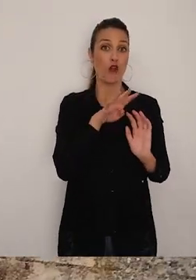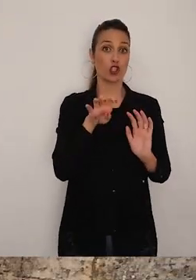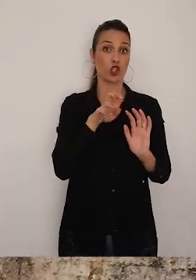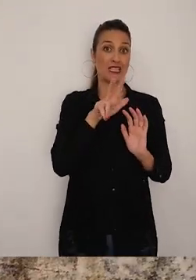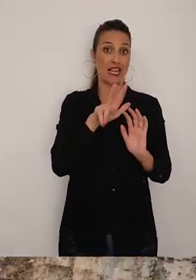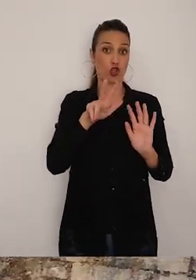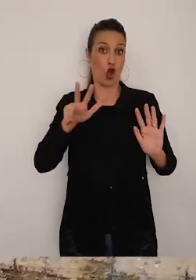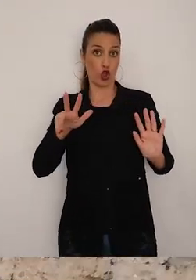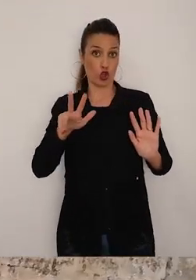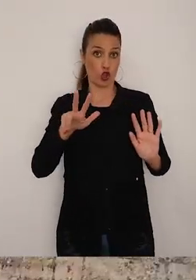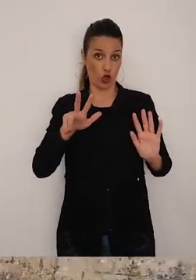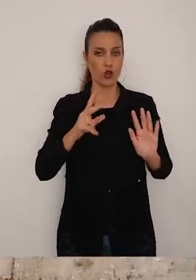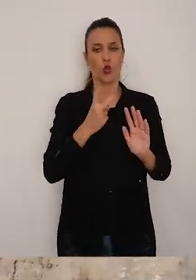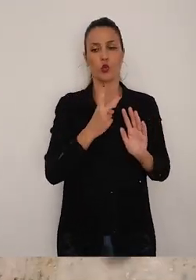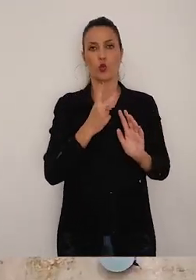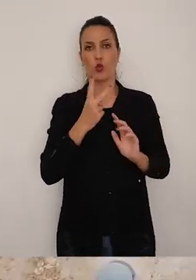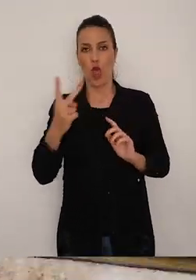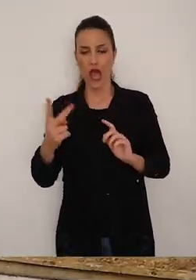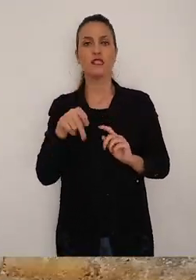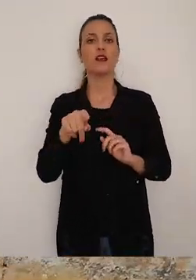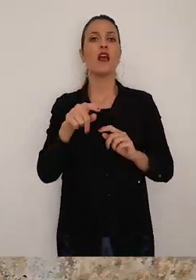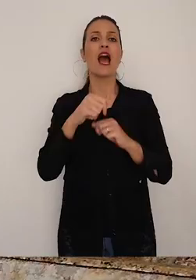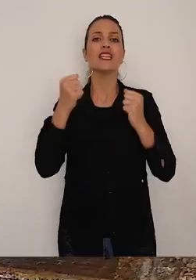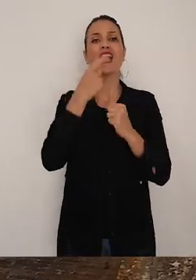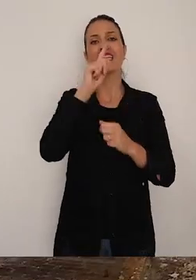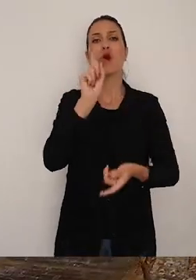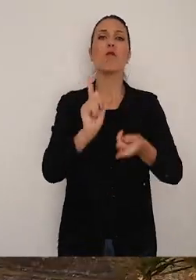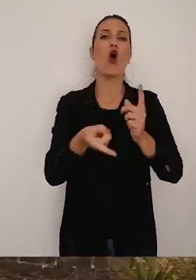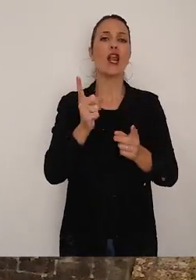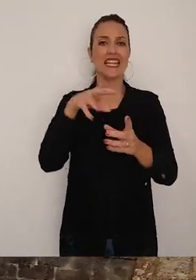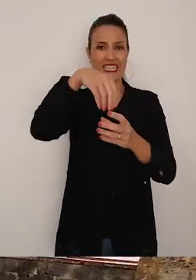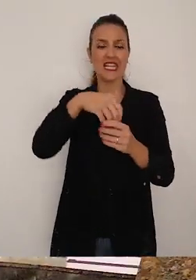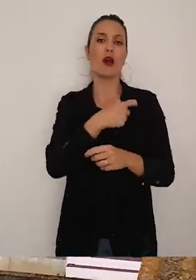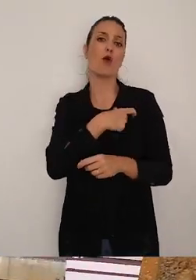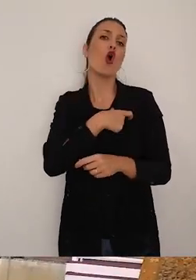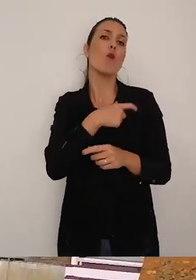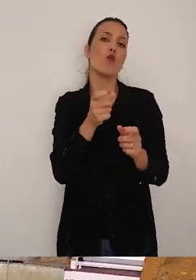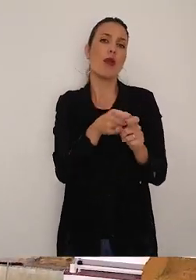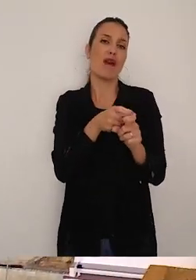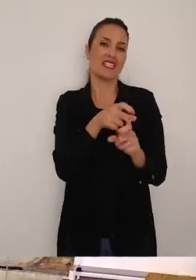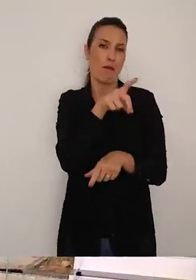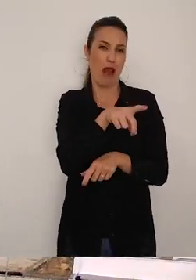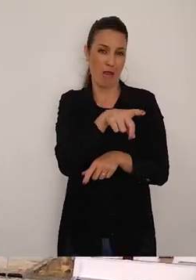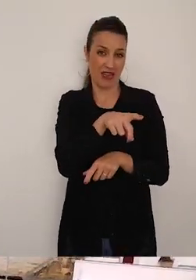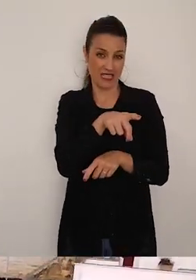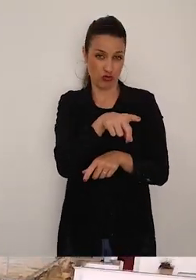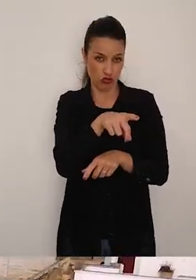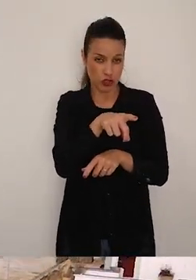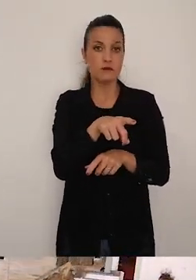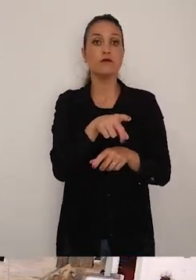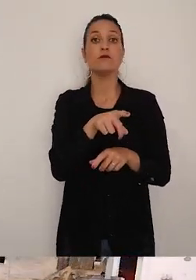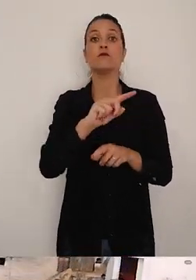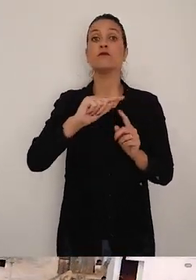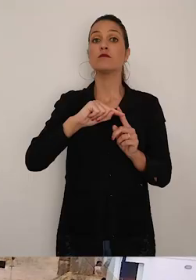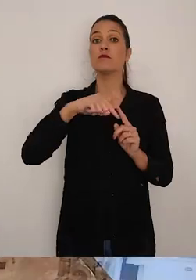dal 1938, il palazzo accolse le attività politico-istituzionali del comune di Palmariggi, prima che tali